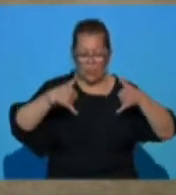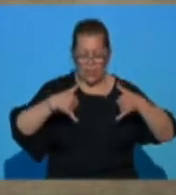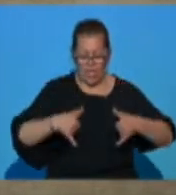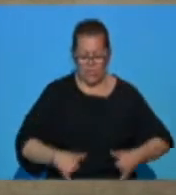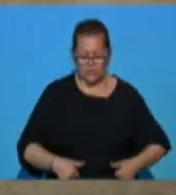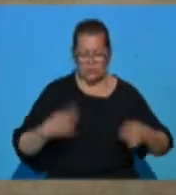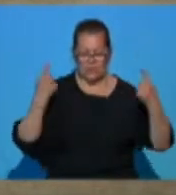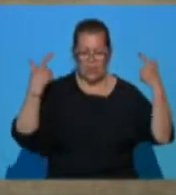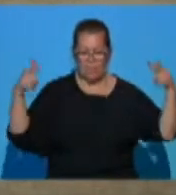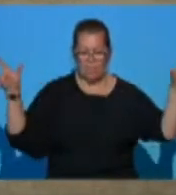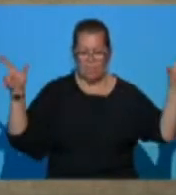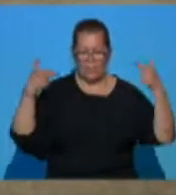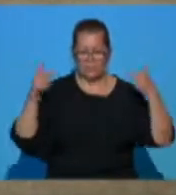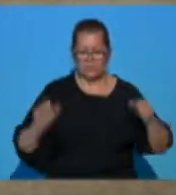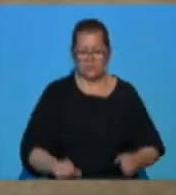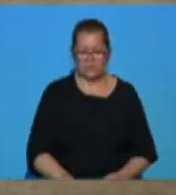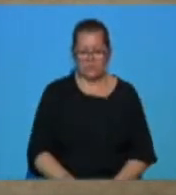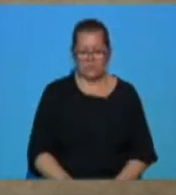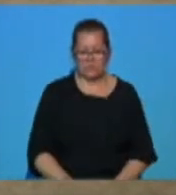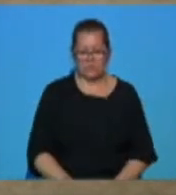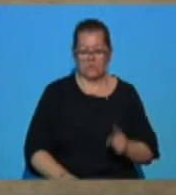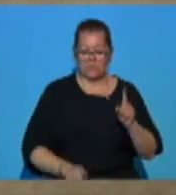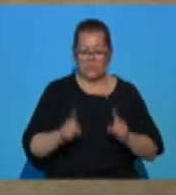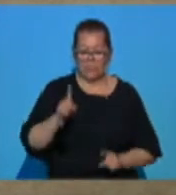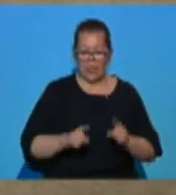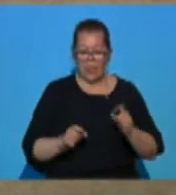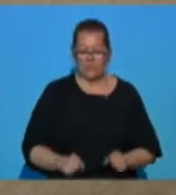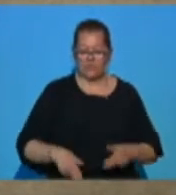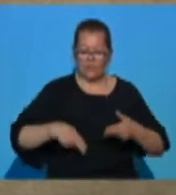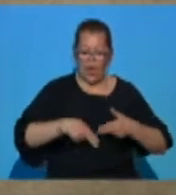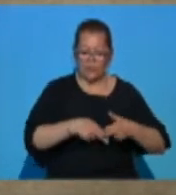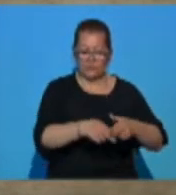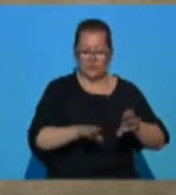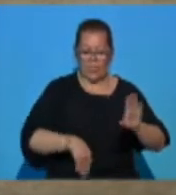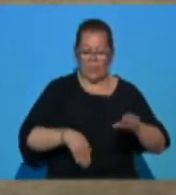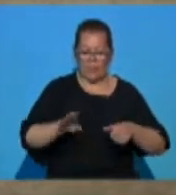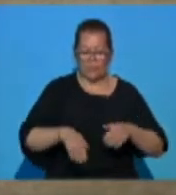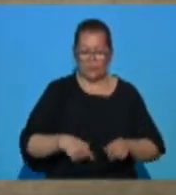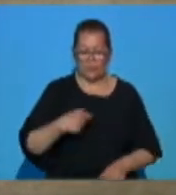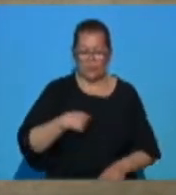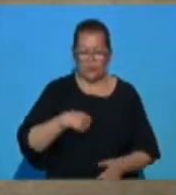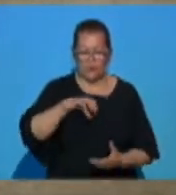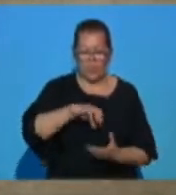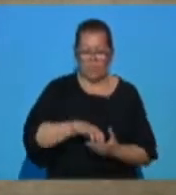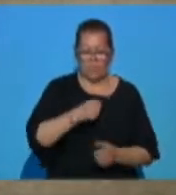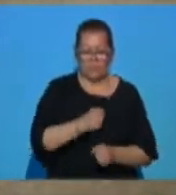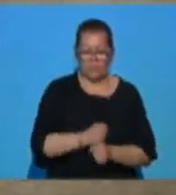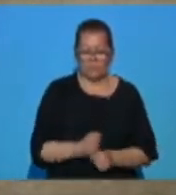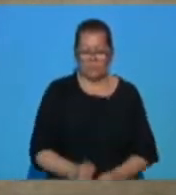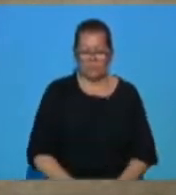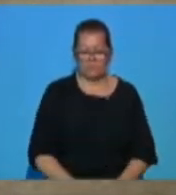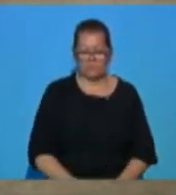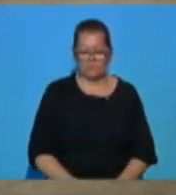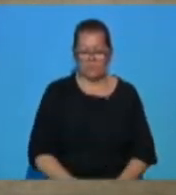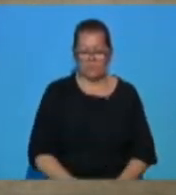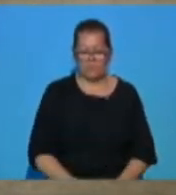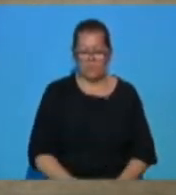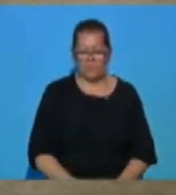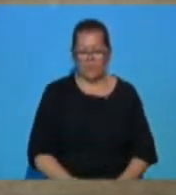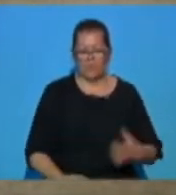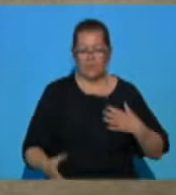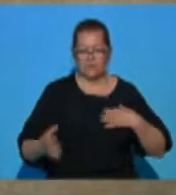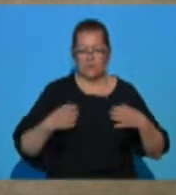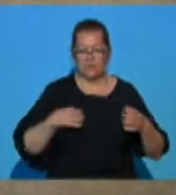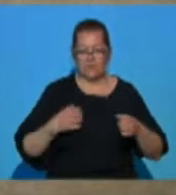acestui festival. Fără sprijinul dumneavoastră nu ar fi putut să... Asta ne este menirea. Teatrul Național